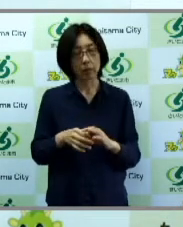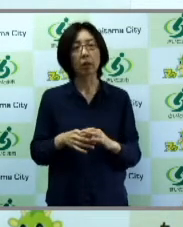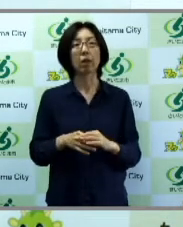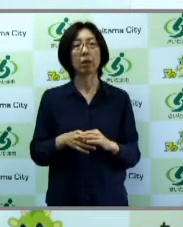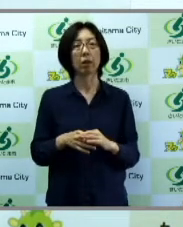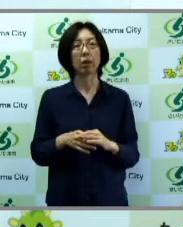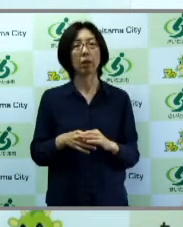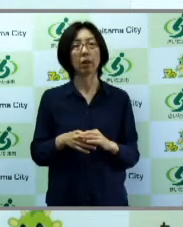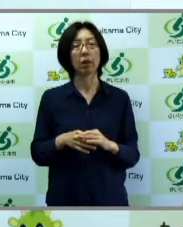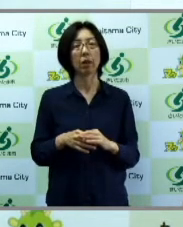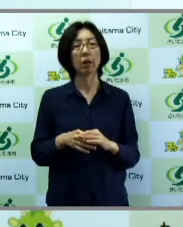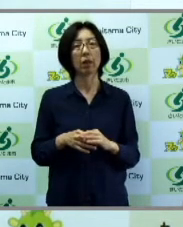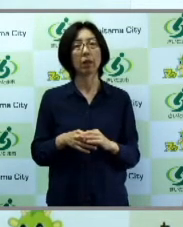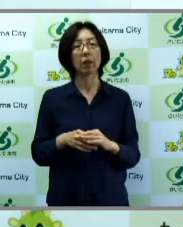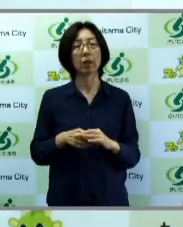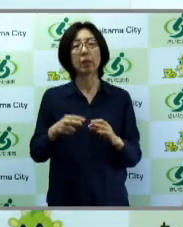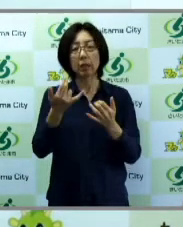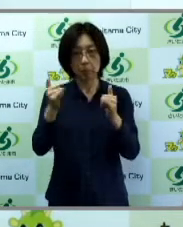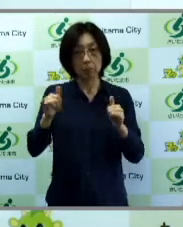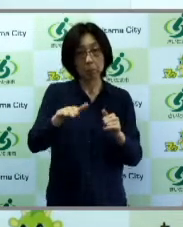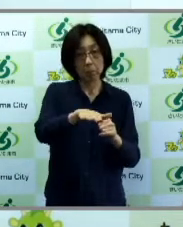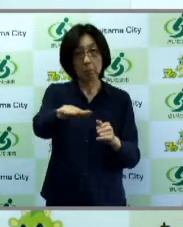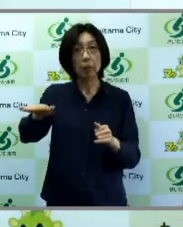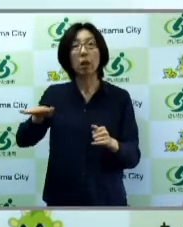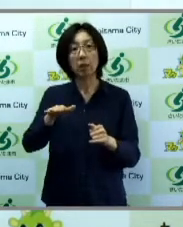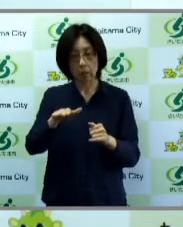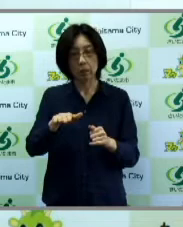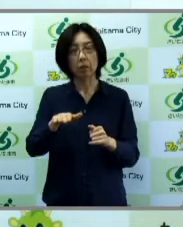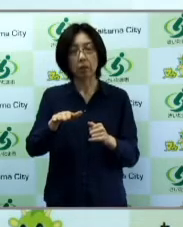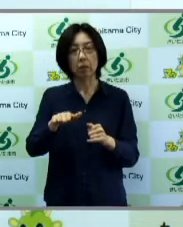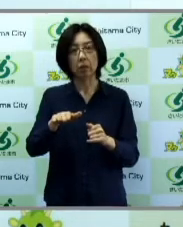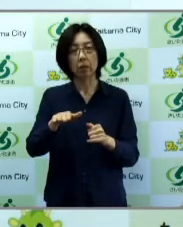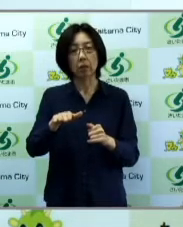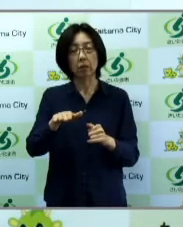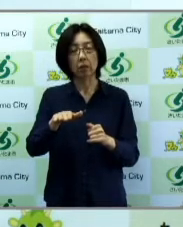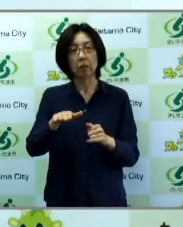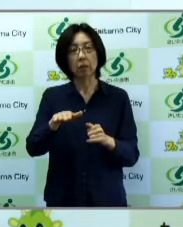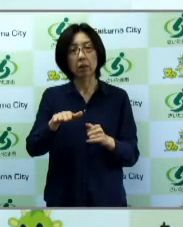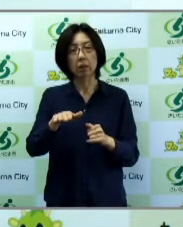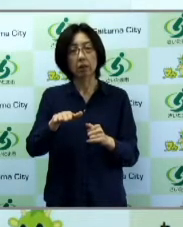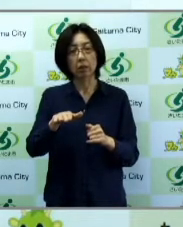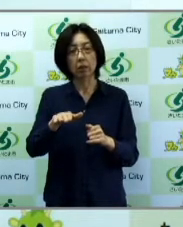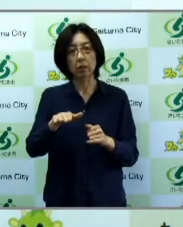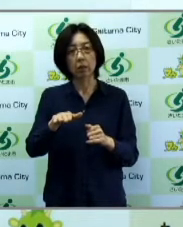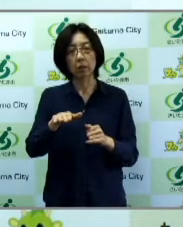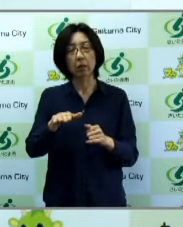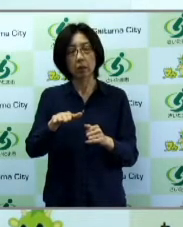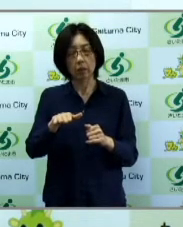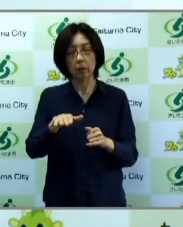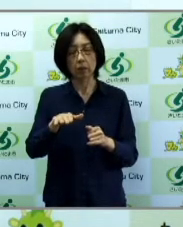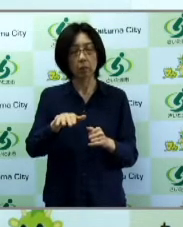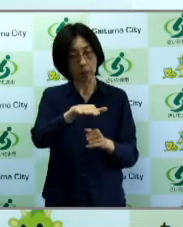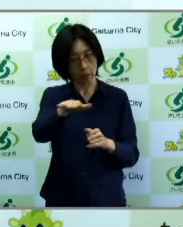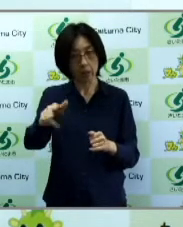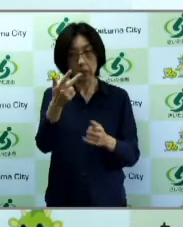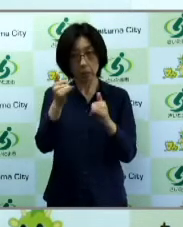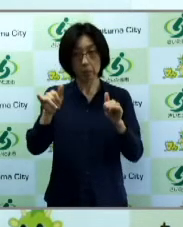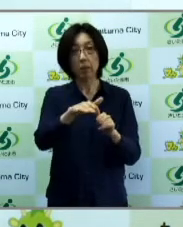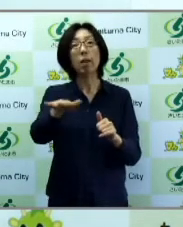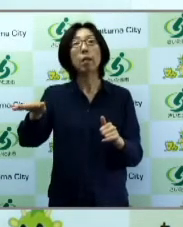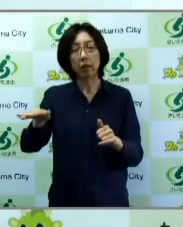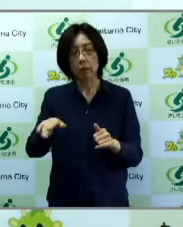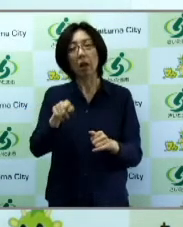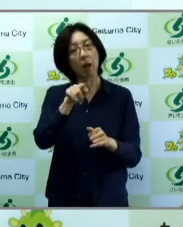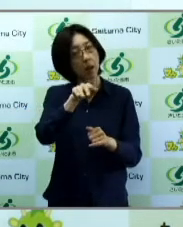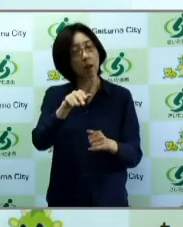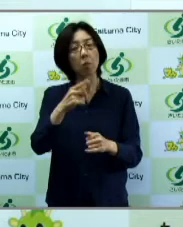その感染地域の少ない感染者の少ない地域に行くのは控えた方がいいとか、そういうこと